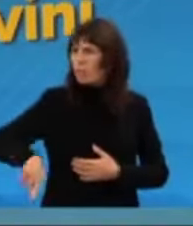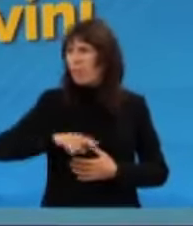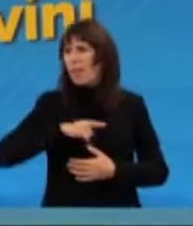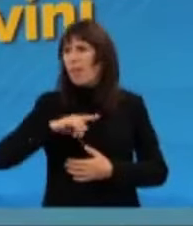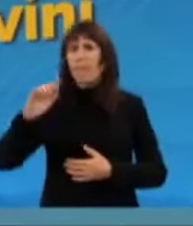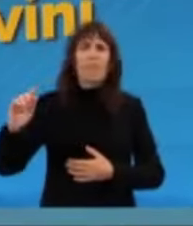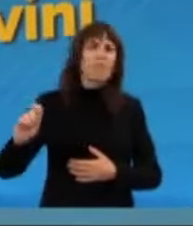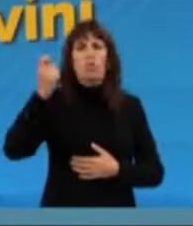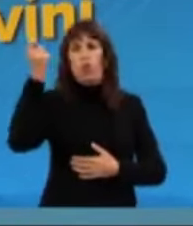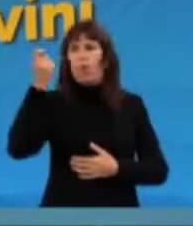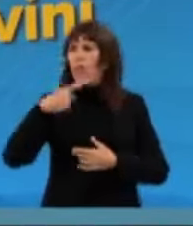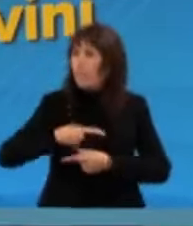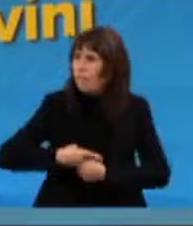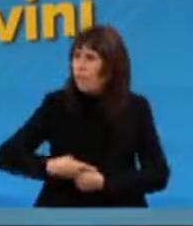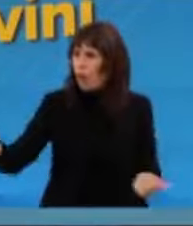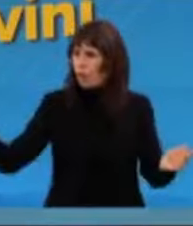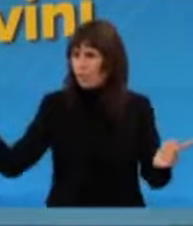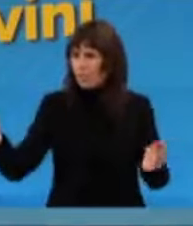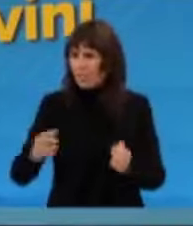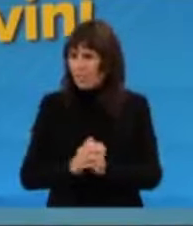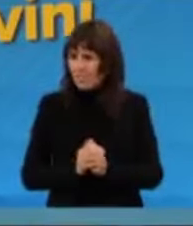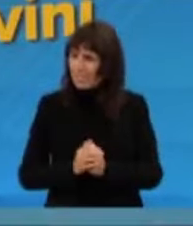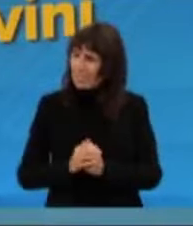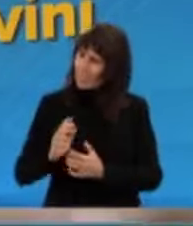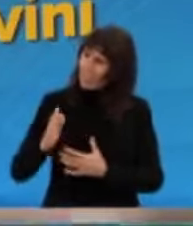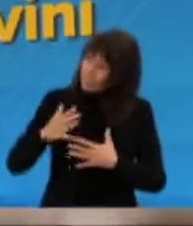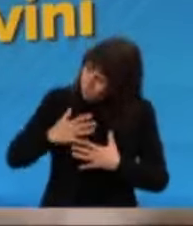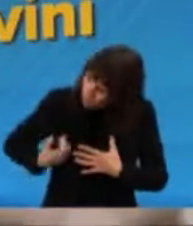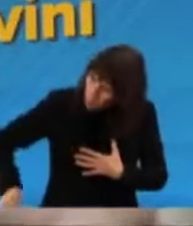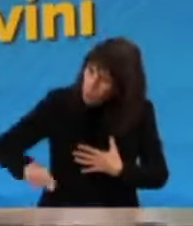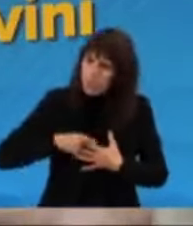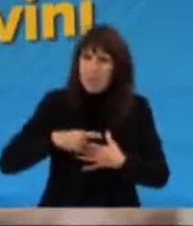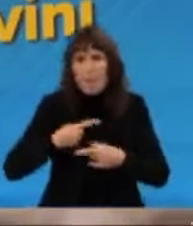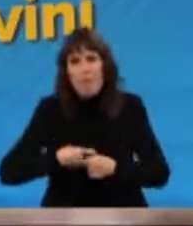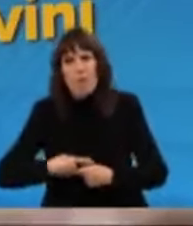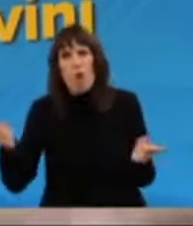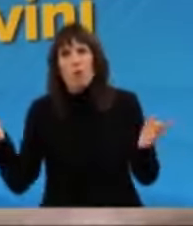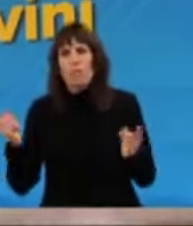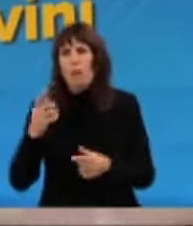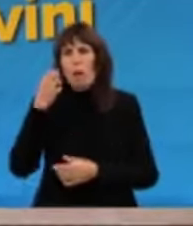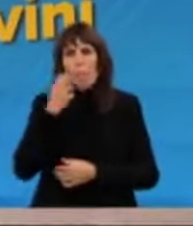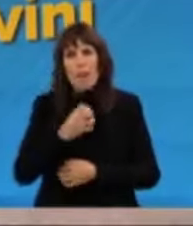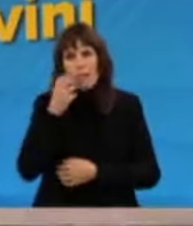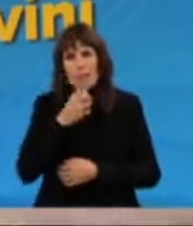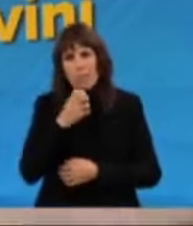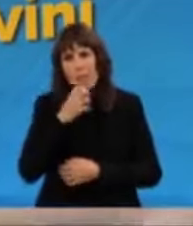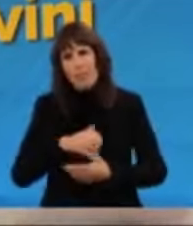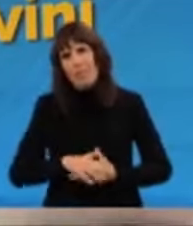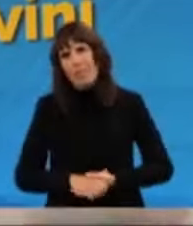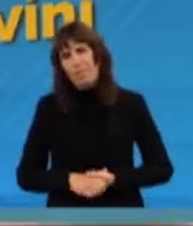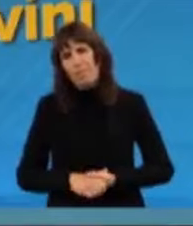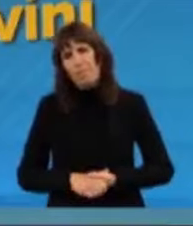sarà vostra, sarà nostra e vostra. Matteo Salvini,